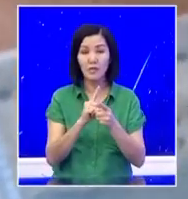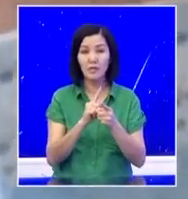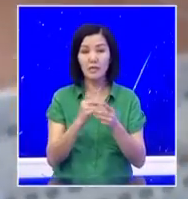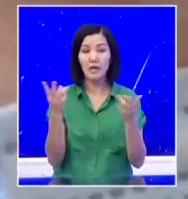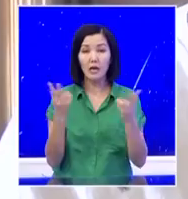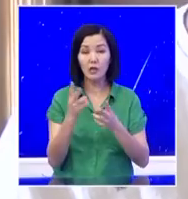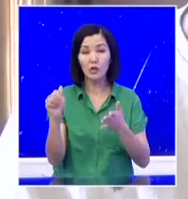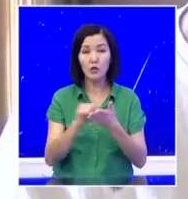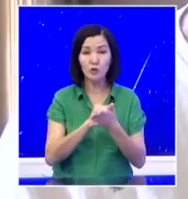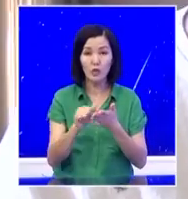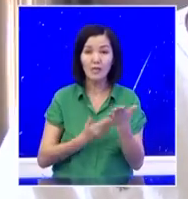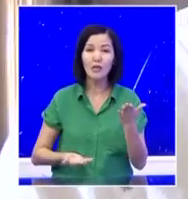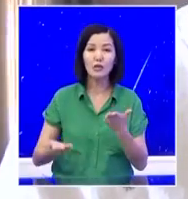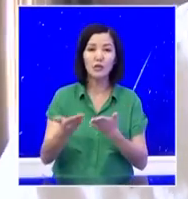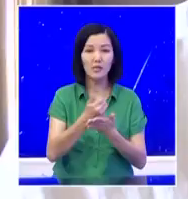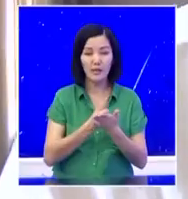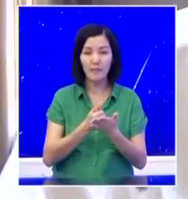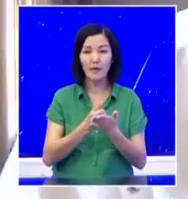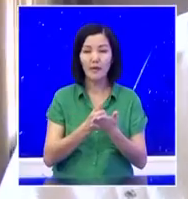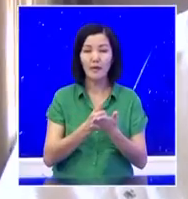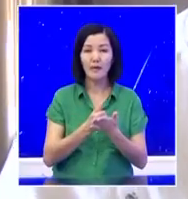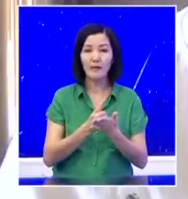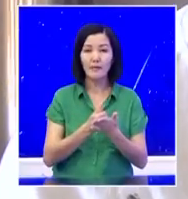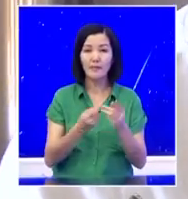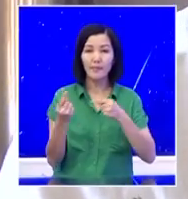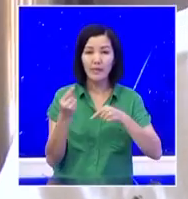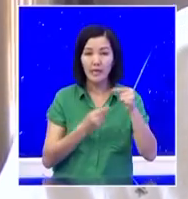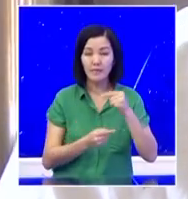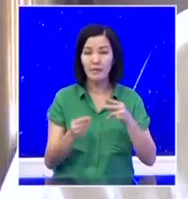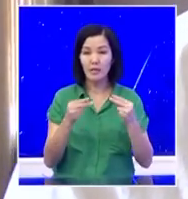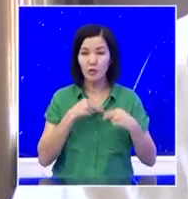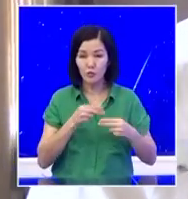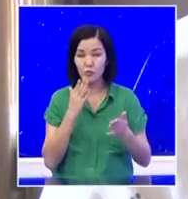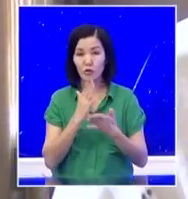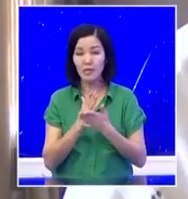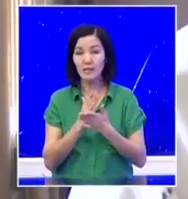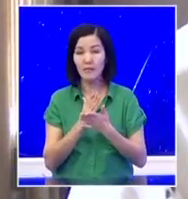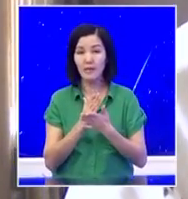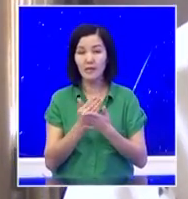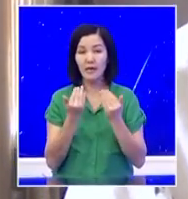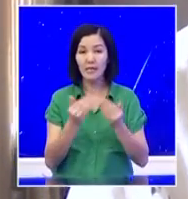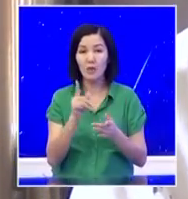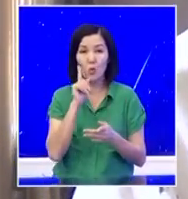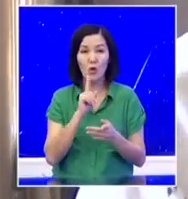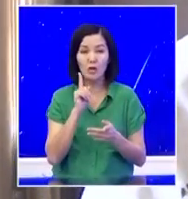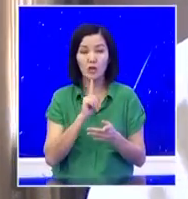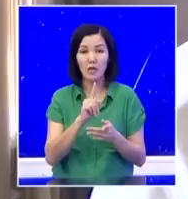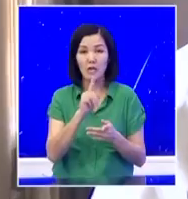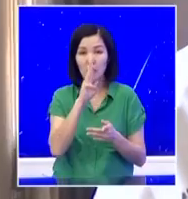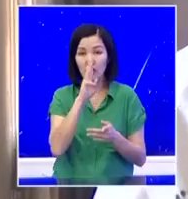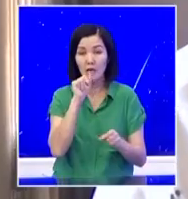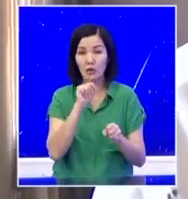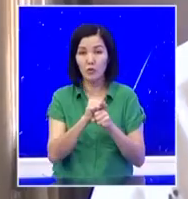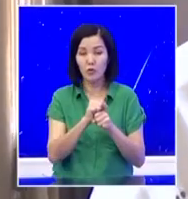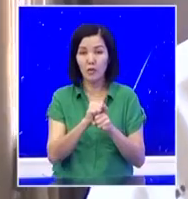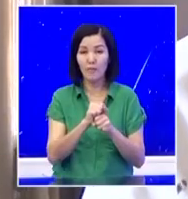керекті құжаттарын жаңағы именно жаңағы жеке кәсіпкерлерде істеп, солардан жаңағы осы төтенше